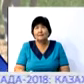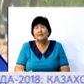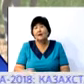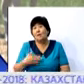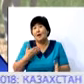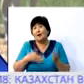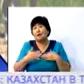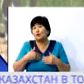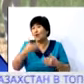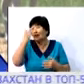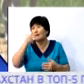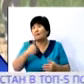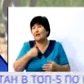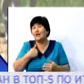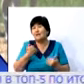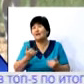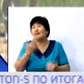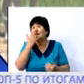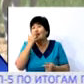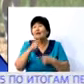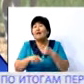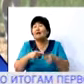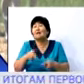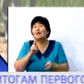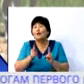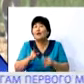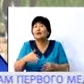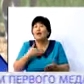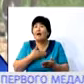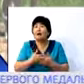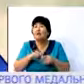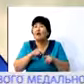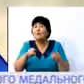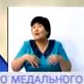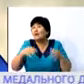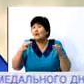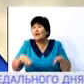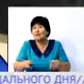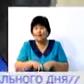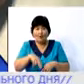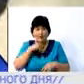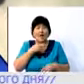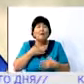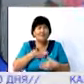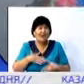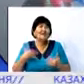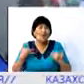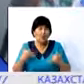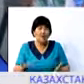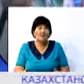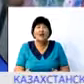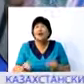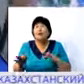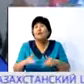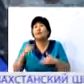Мы рады, что не забываются наши национальные обычаи и кухня. Их активно пропагандируют. Не ожидала такого внимания. Приятно удивили.